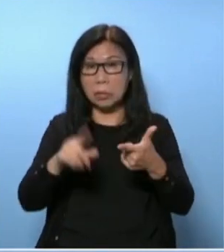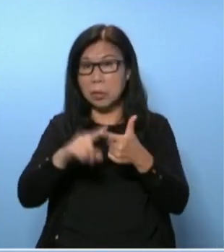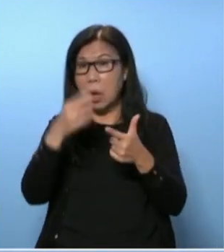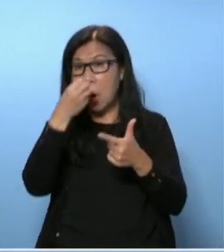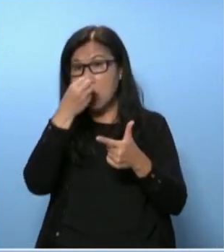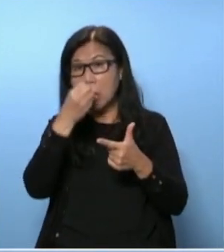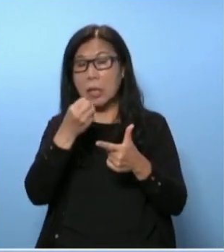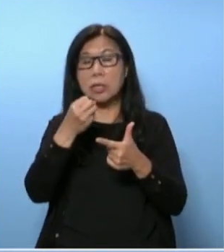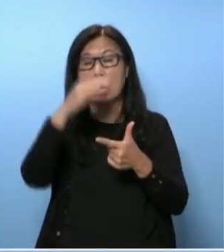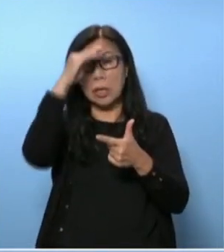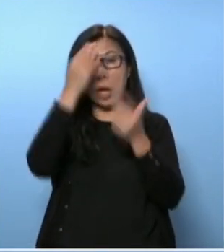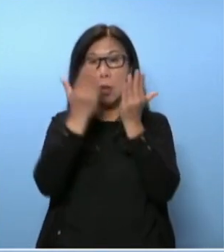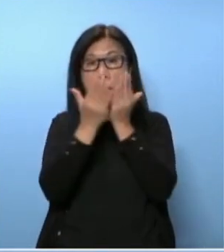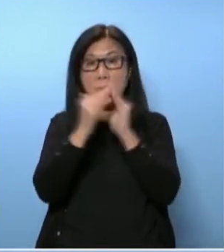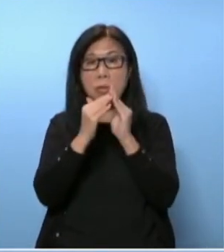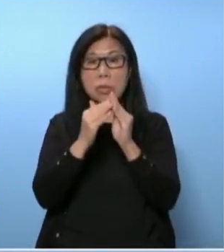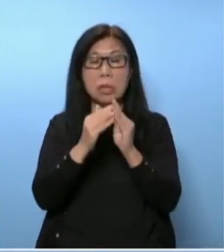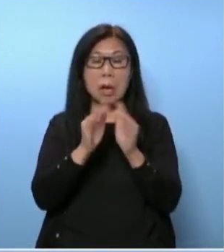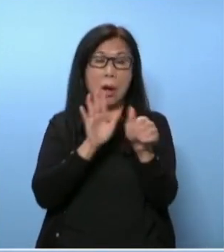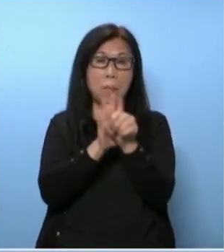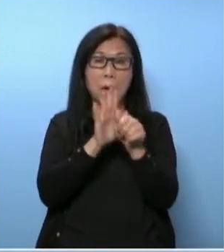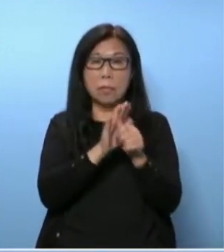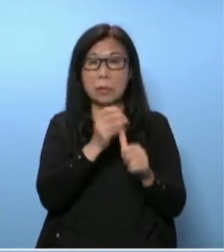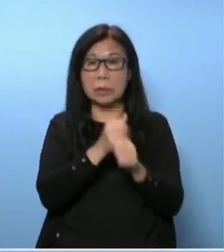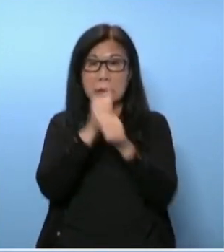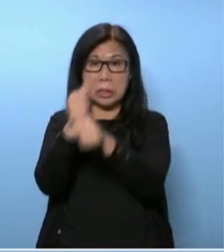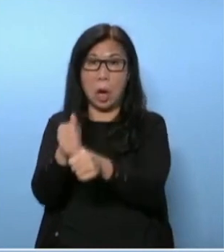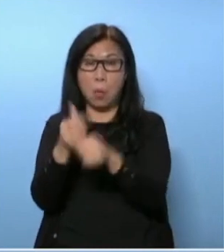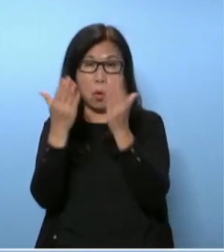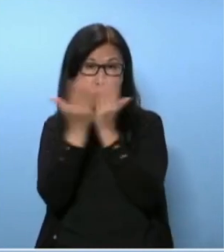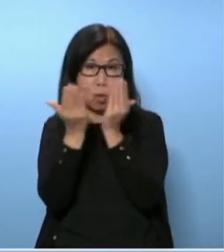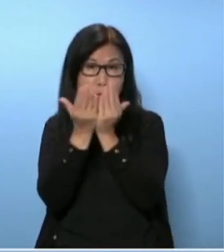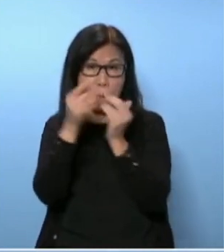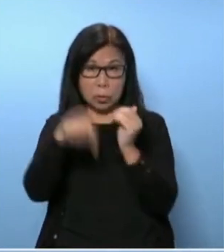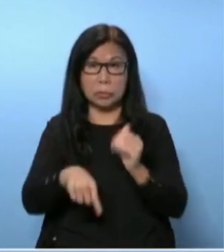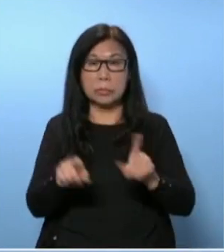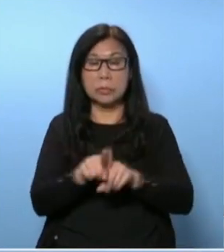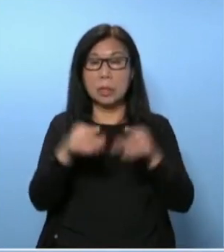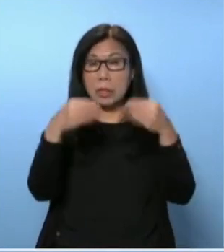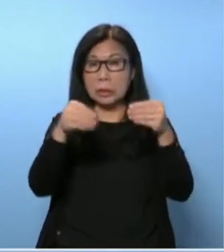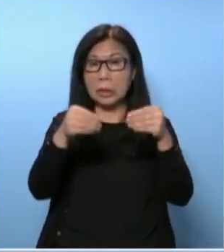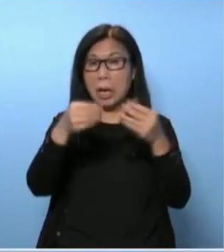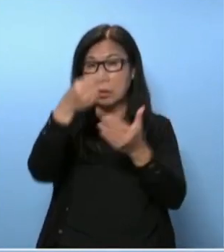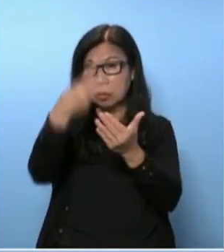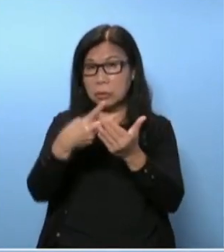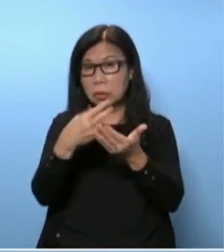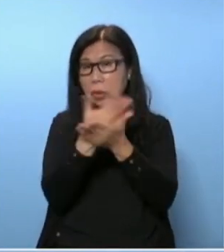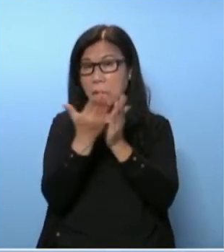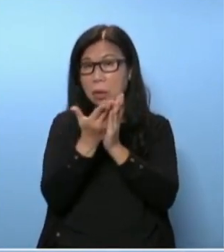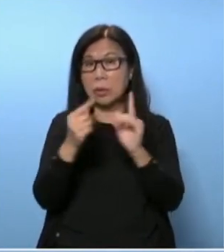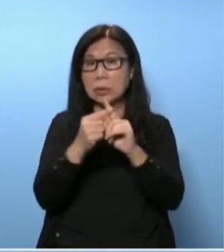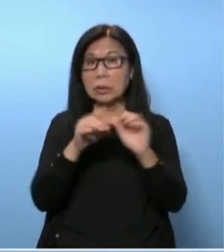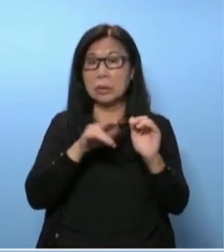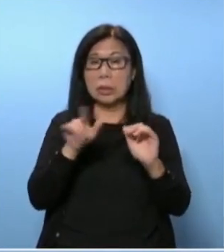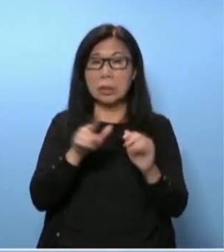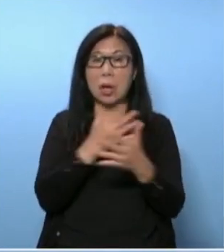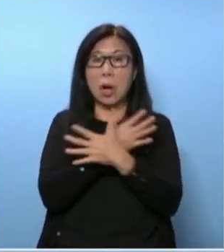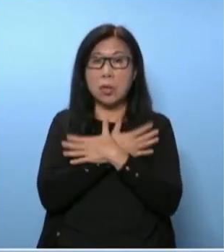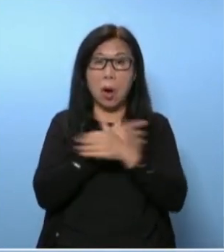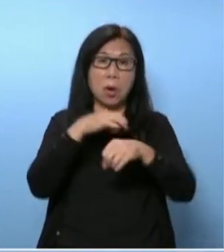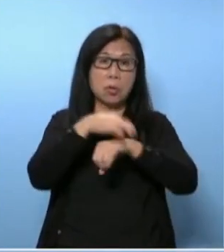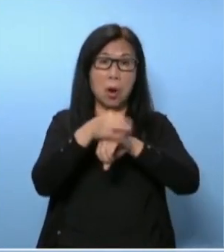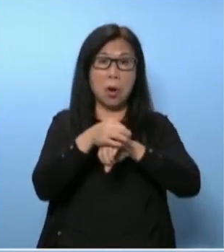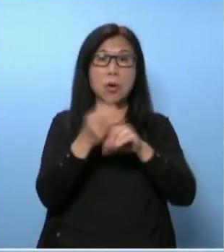港警察學校，或者被受保護的人士可以入去讀？為什麼現在我們的教育的制度裡面這麼多人要去一些外國學校那裡讀